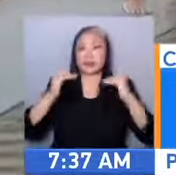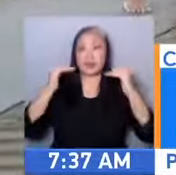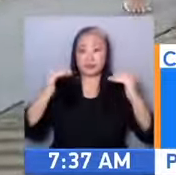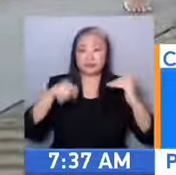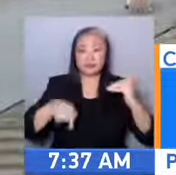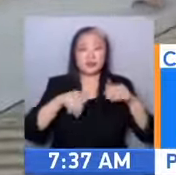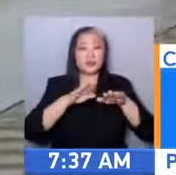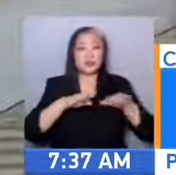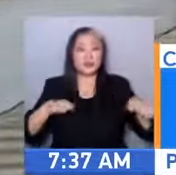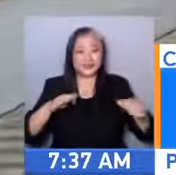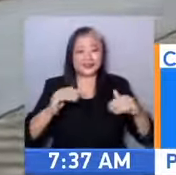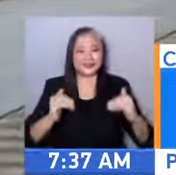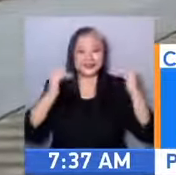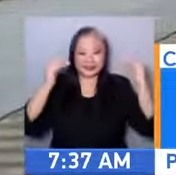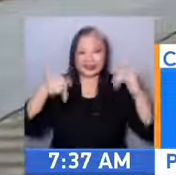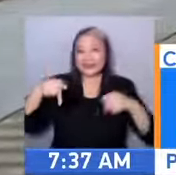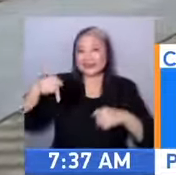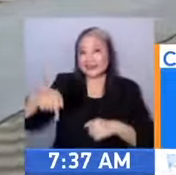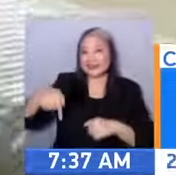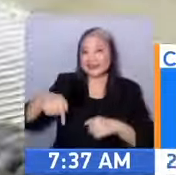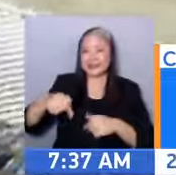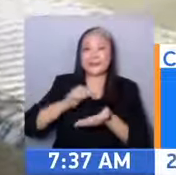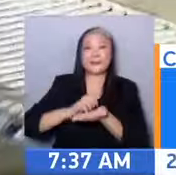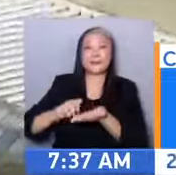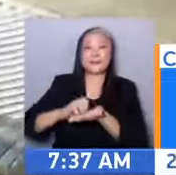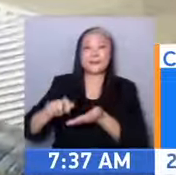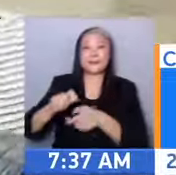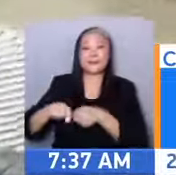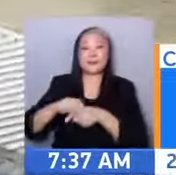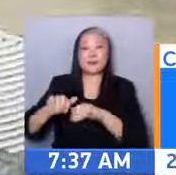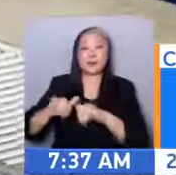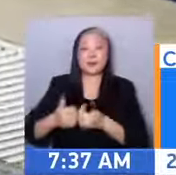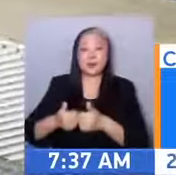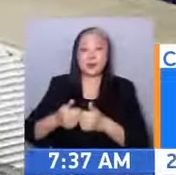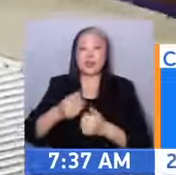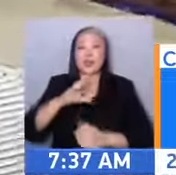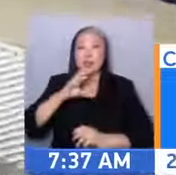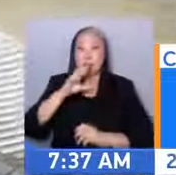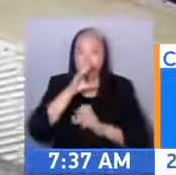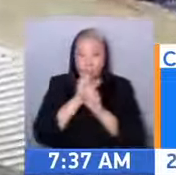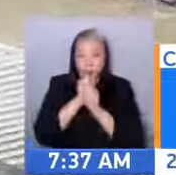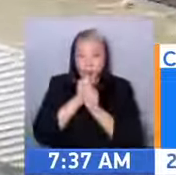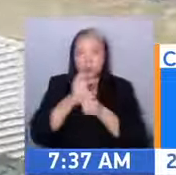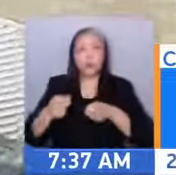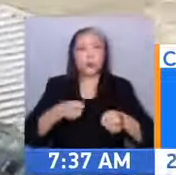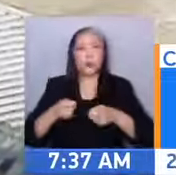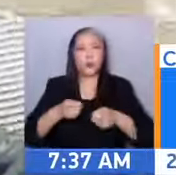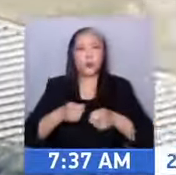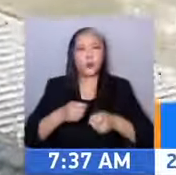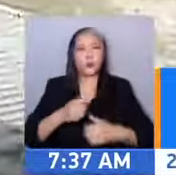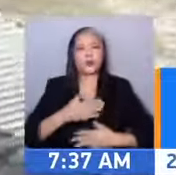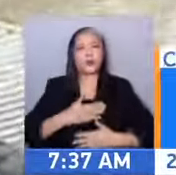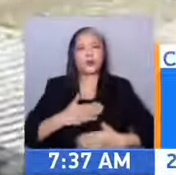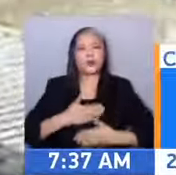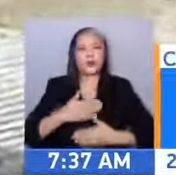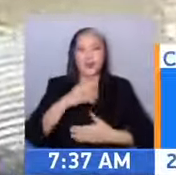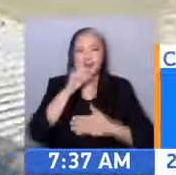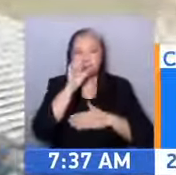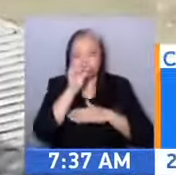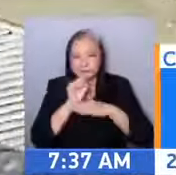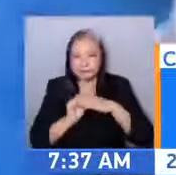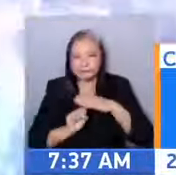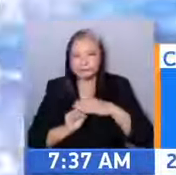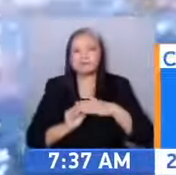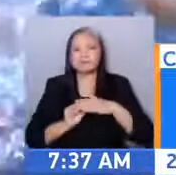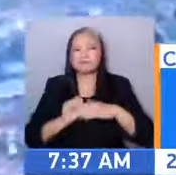sila. Okay. Pinapractice naman nila how to hold their breath under the water. Ang pinaka-first kasi kailangan maging comfortable lumubog. Okay, so